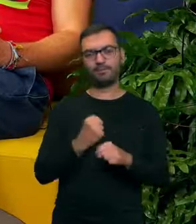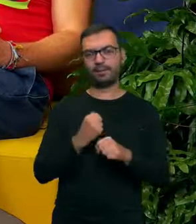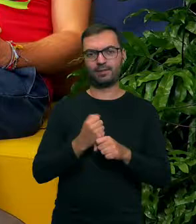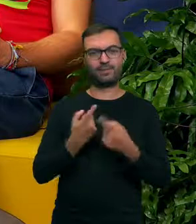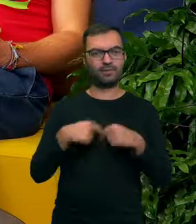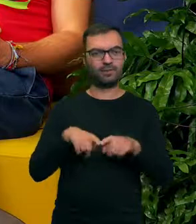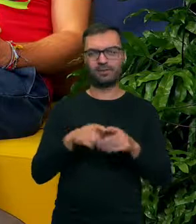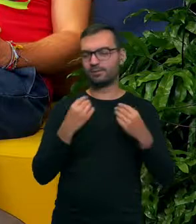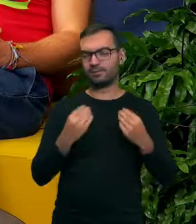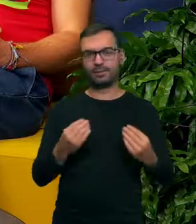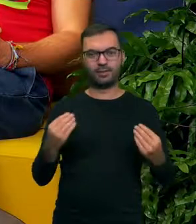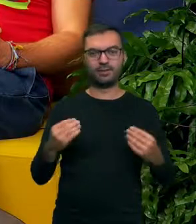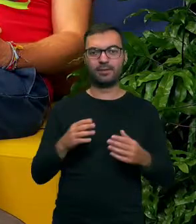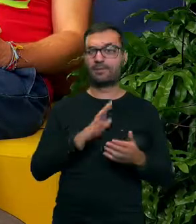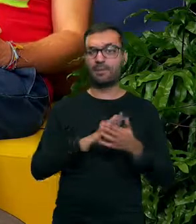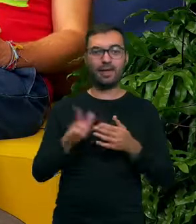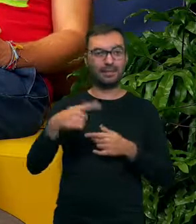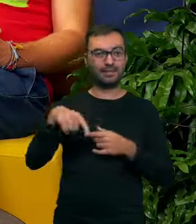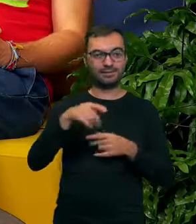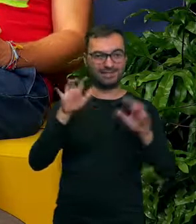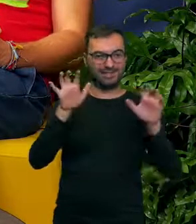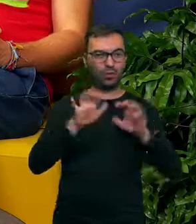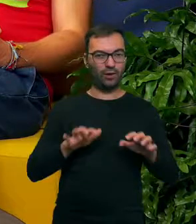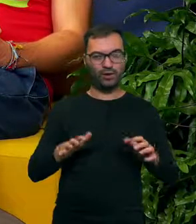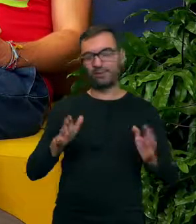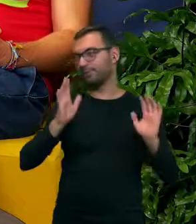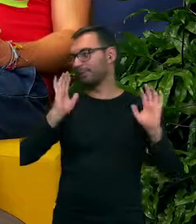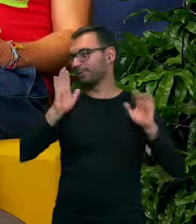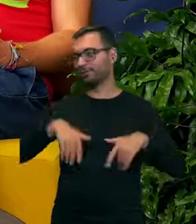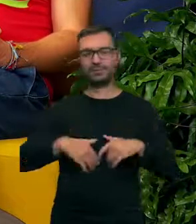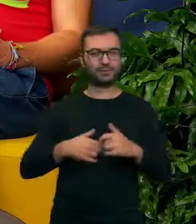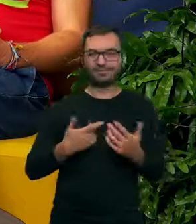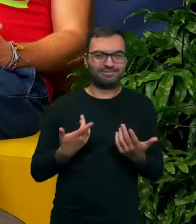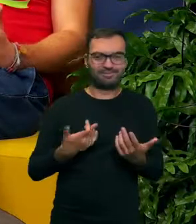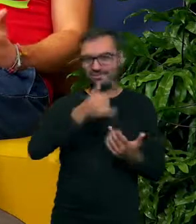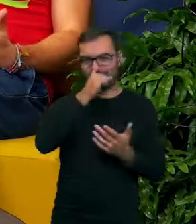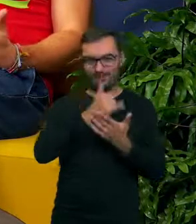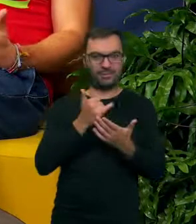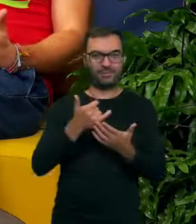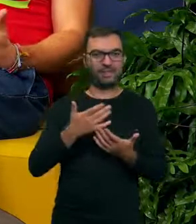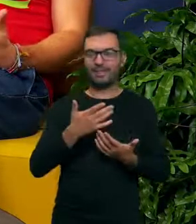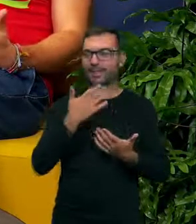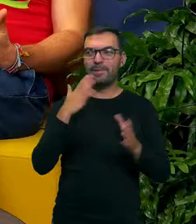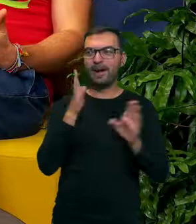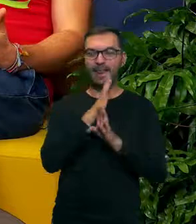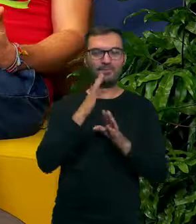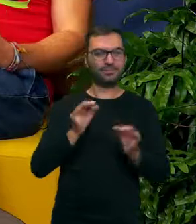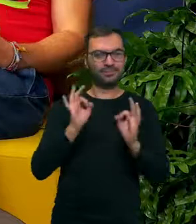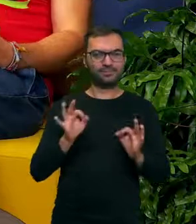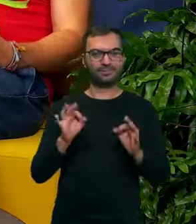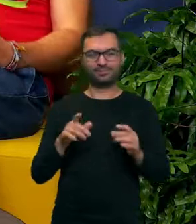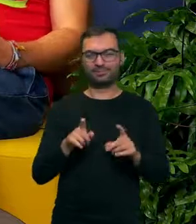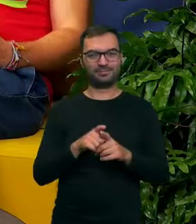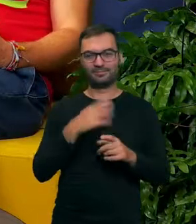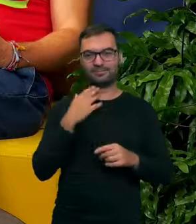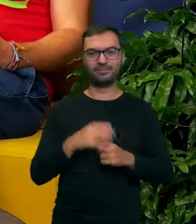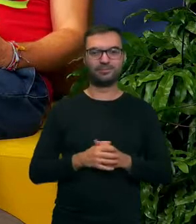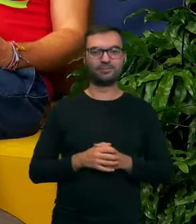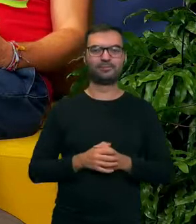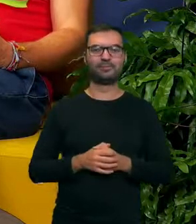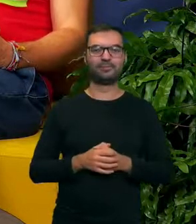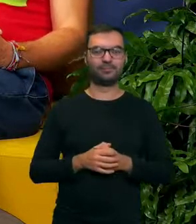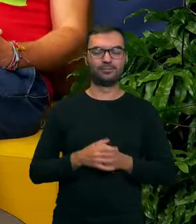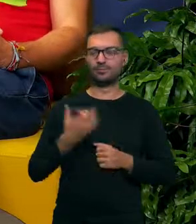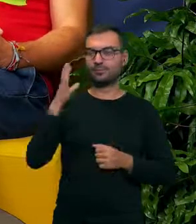absolutnie wykonali, no bo bez nich no na pewno by nie było tak czuć tego tych wczesnych lat 80.